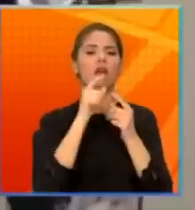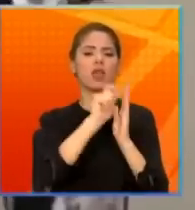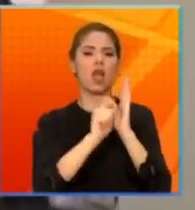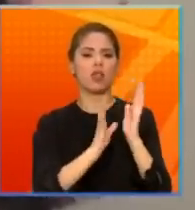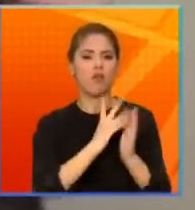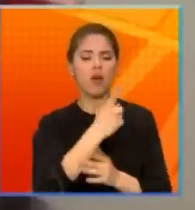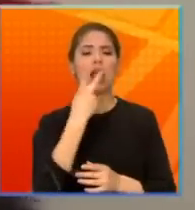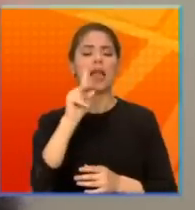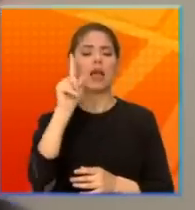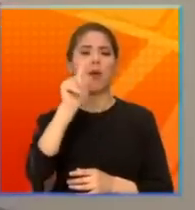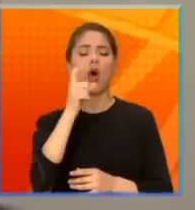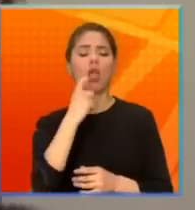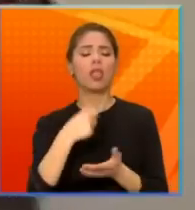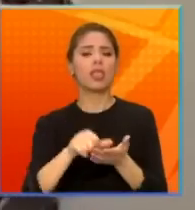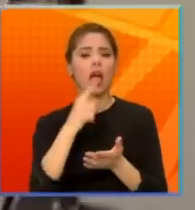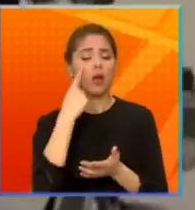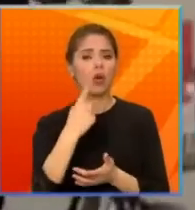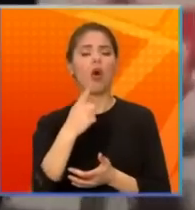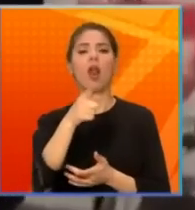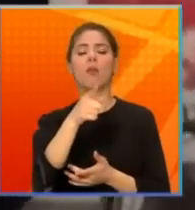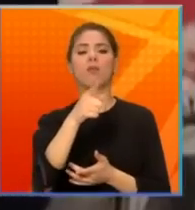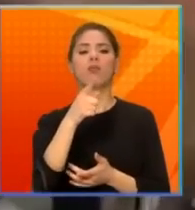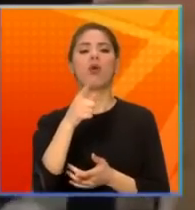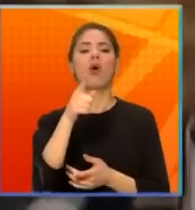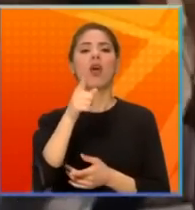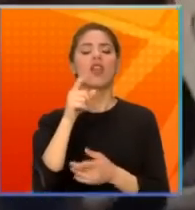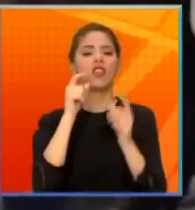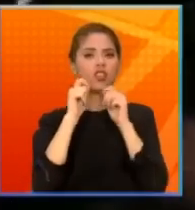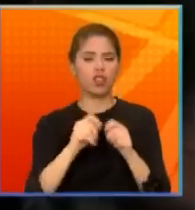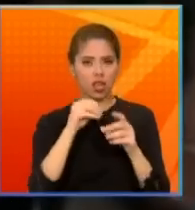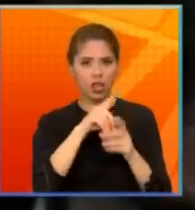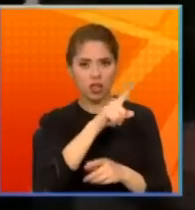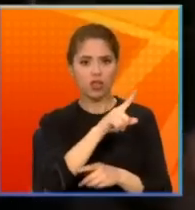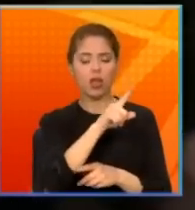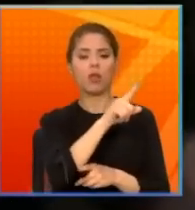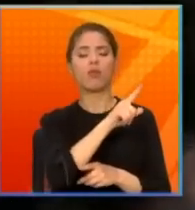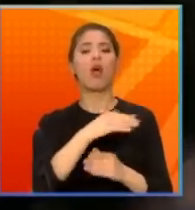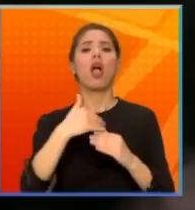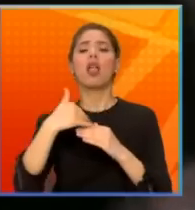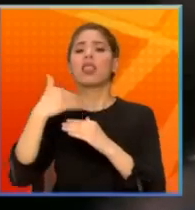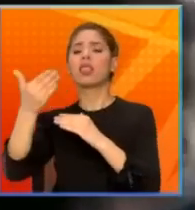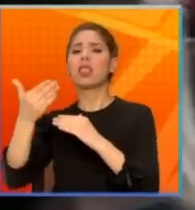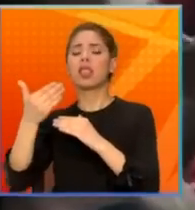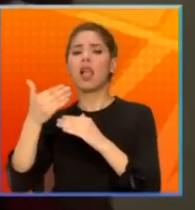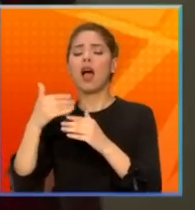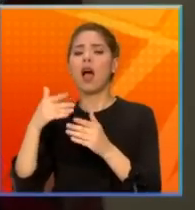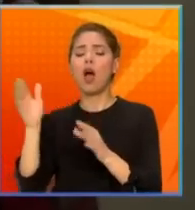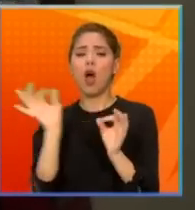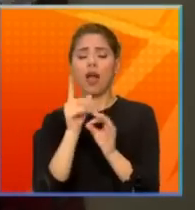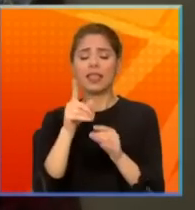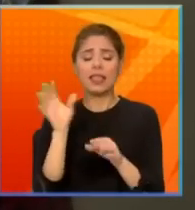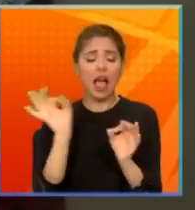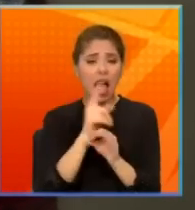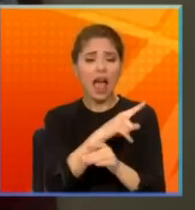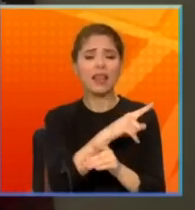tarihli senaryoda Çin için şu öngörüde bulunuldu. Ve virüsün yayılmasını diğer ülkelerden daha erken durdurmaları,